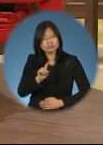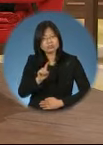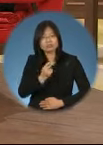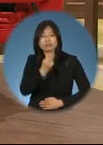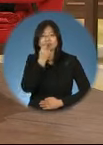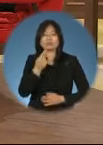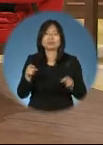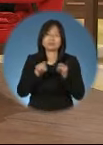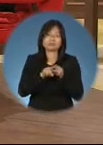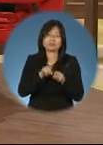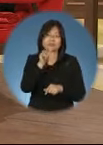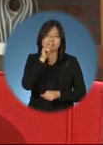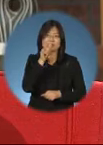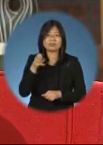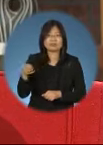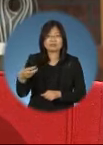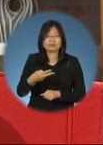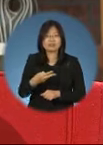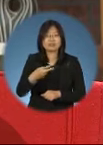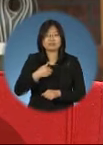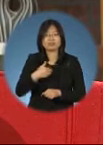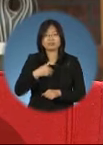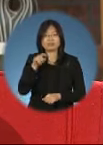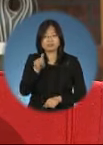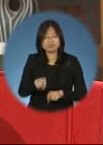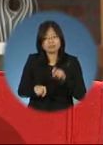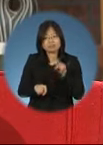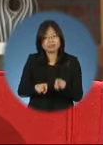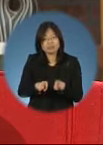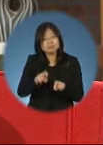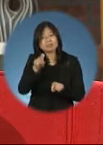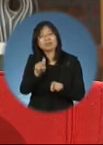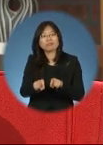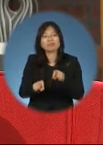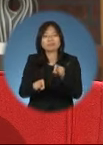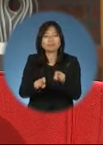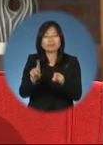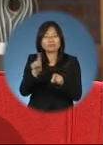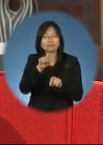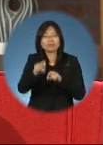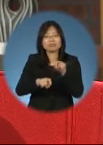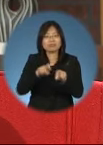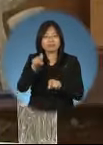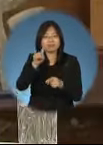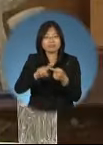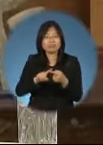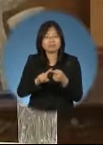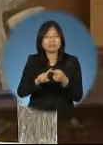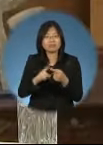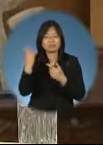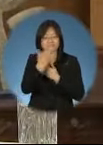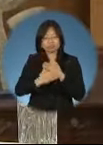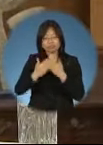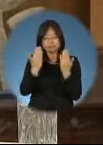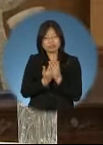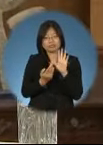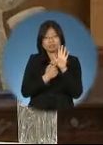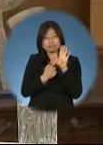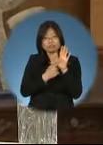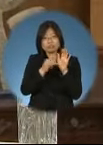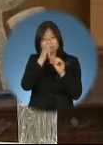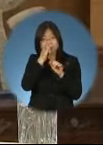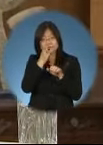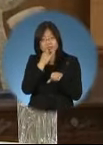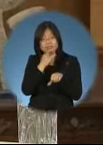있는지, 그리고 나의 걸음이 어떤 걸음인지. 하긴 몸으로 모든 걸 표현해